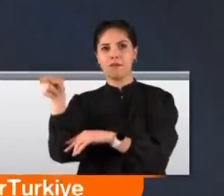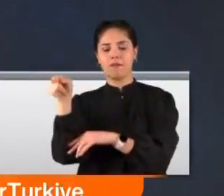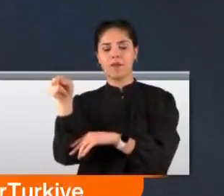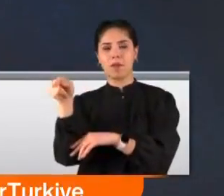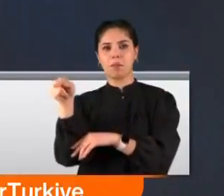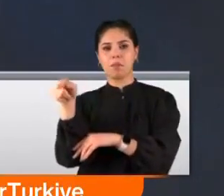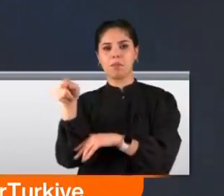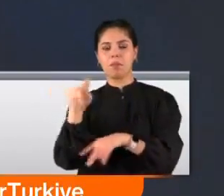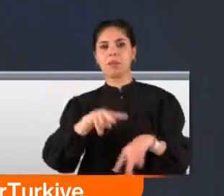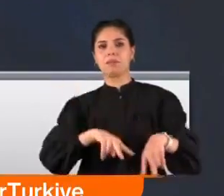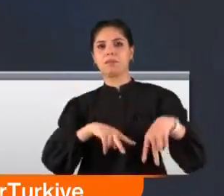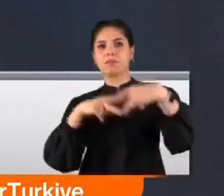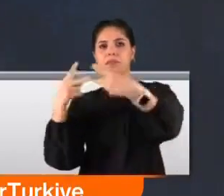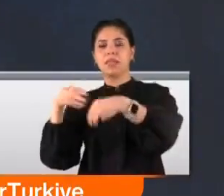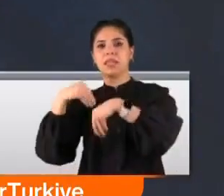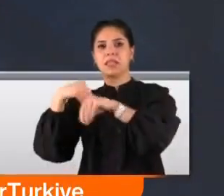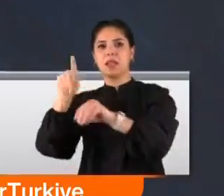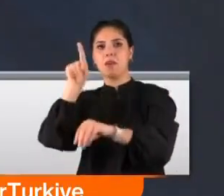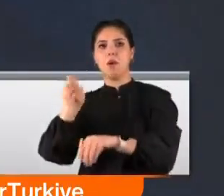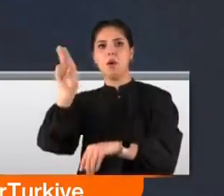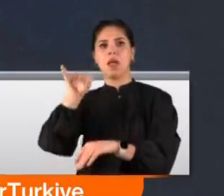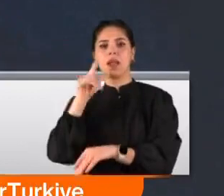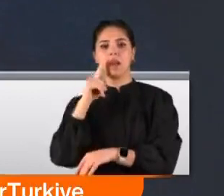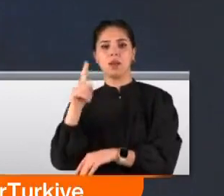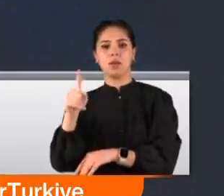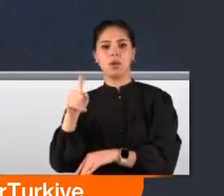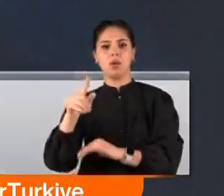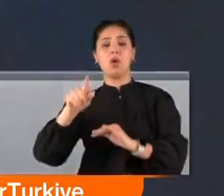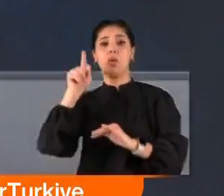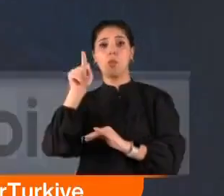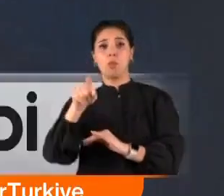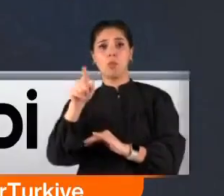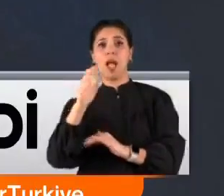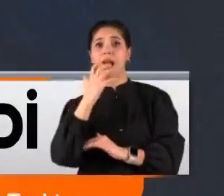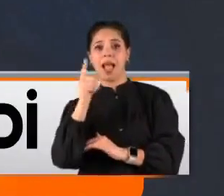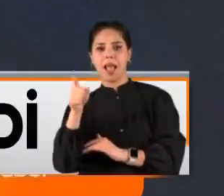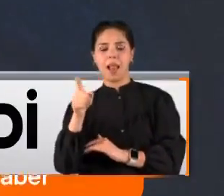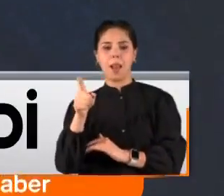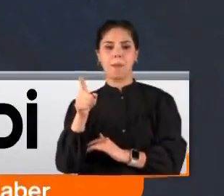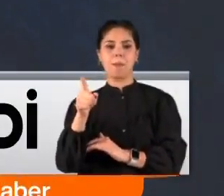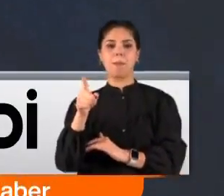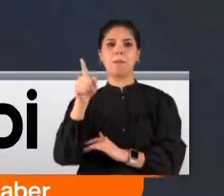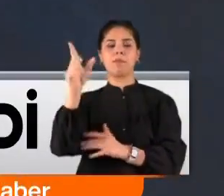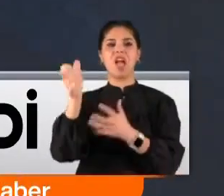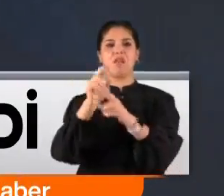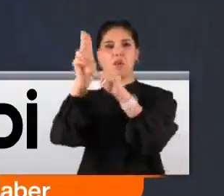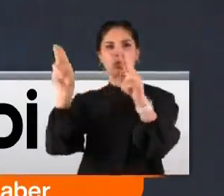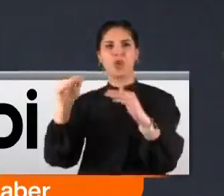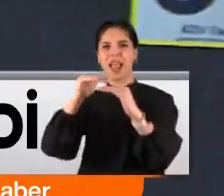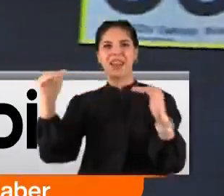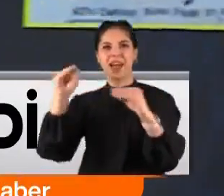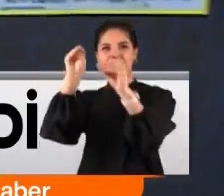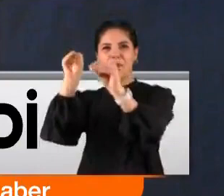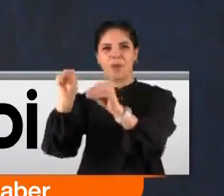liradan aldığı elmayı 17 liraya devretti. Ardından da buradan elma market zincire gitti, rafa gitti.